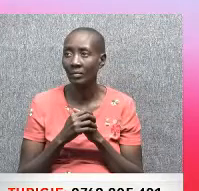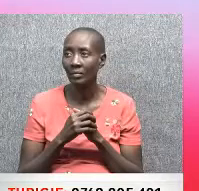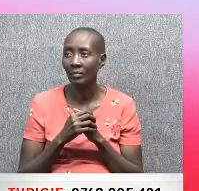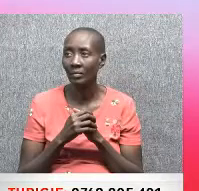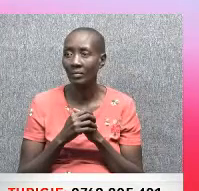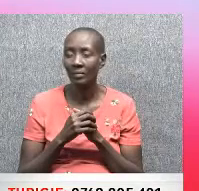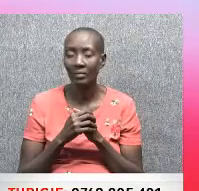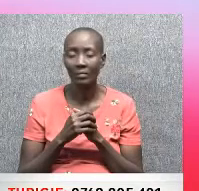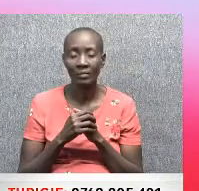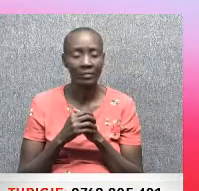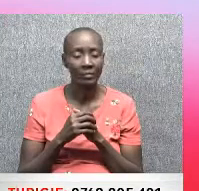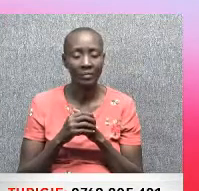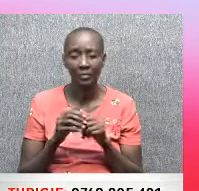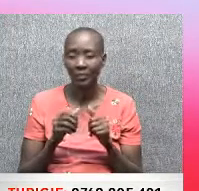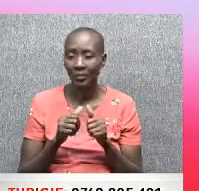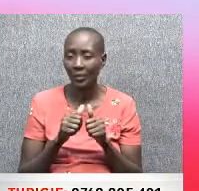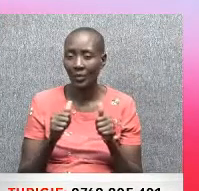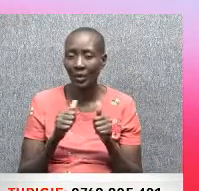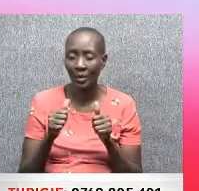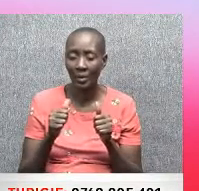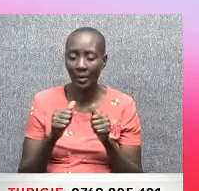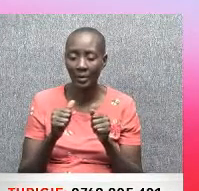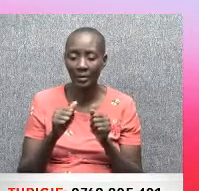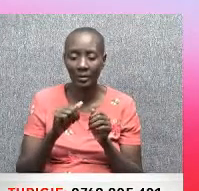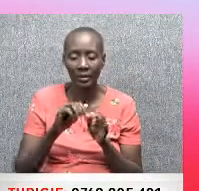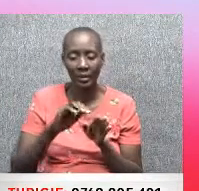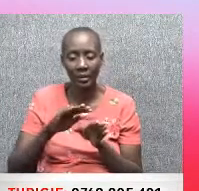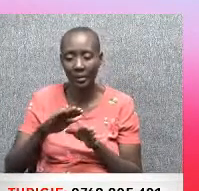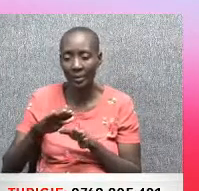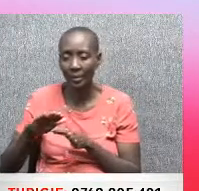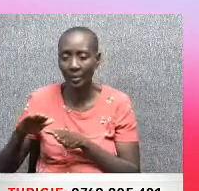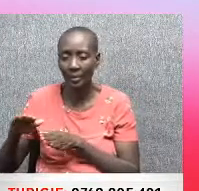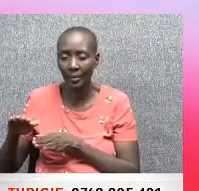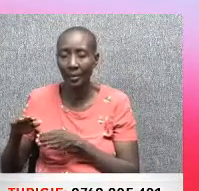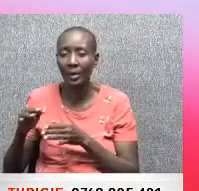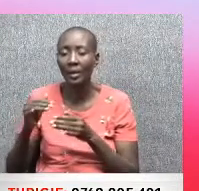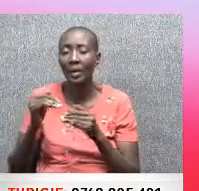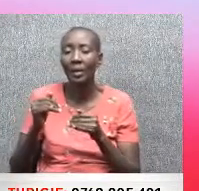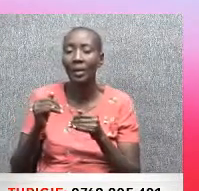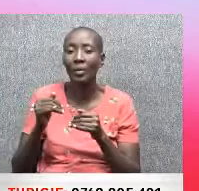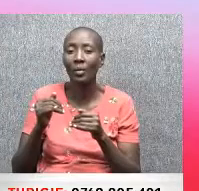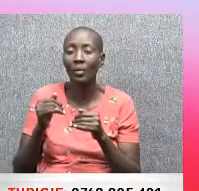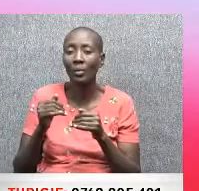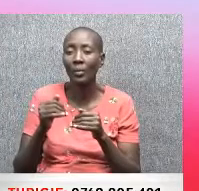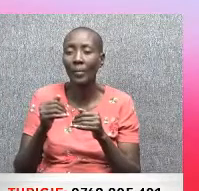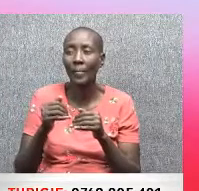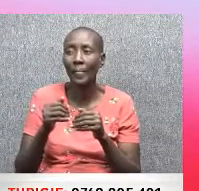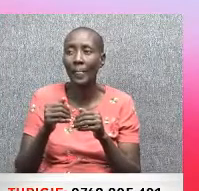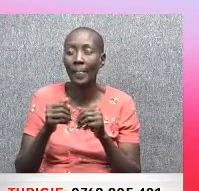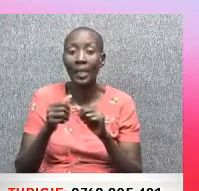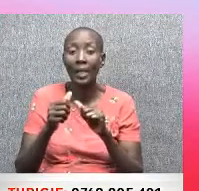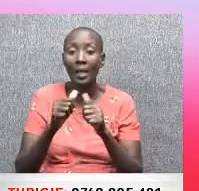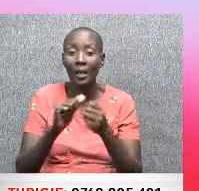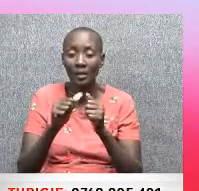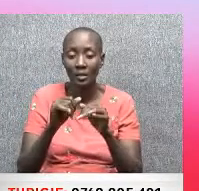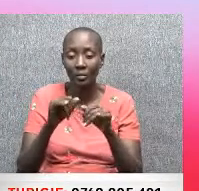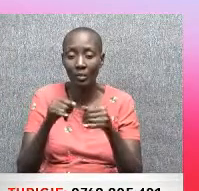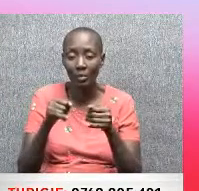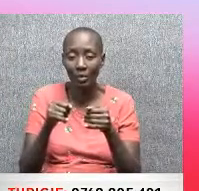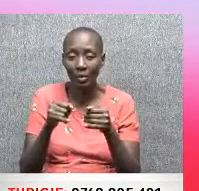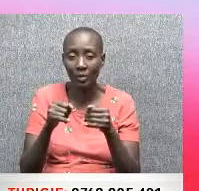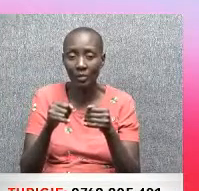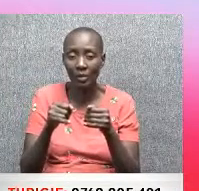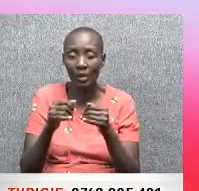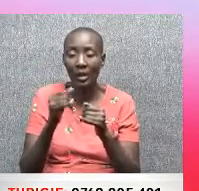Naam, safi kabisa. Tukiachana na masuala mazima ya census, moja kwa moja tunaelekea hadi nyanjani ambapo